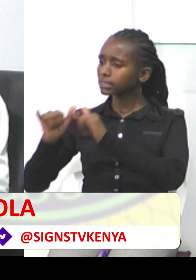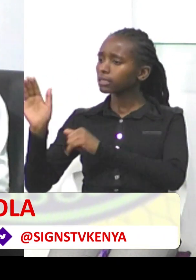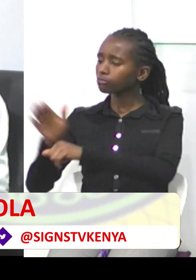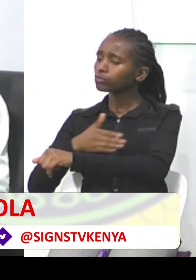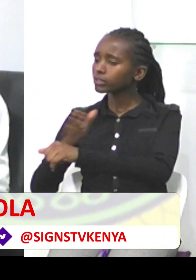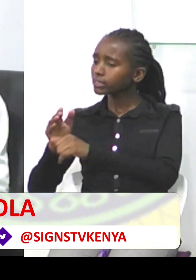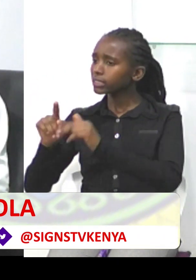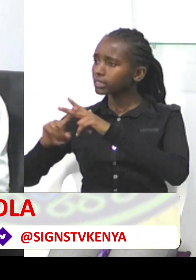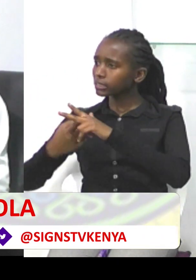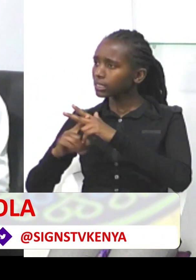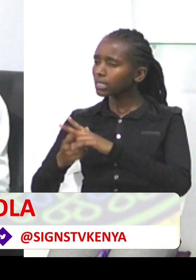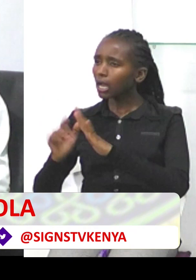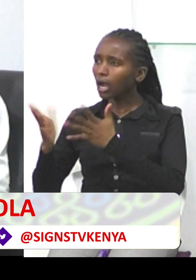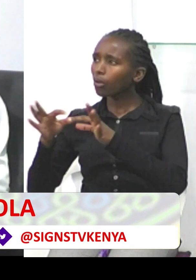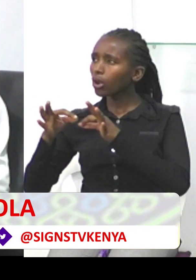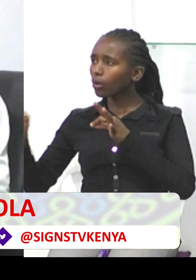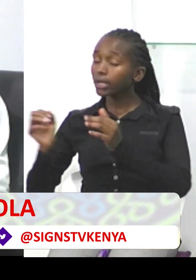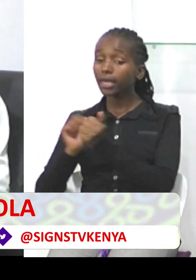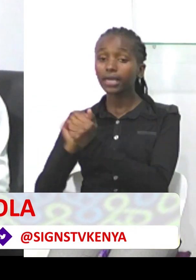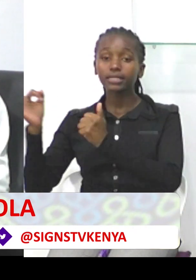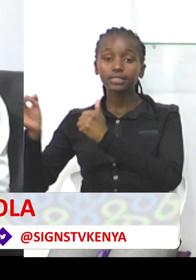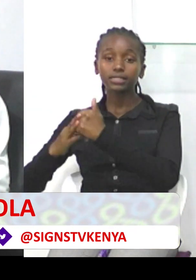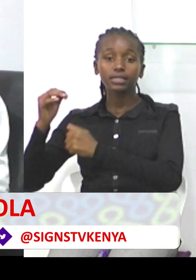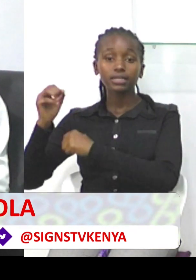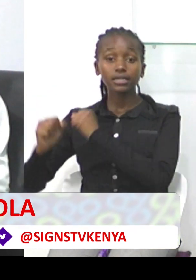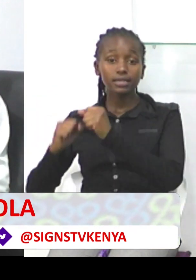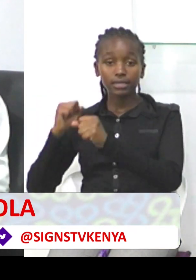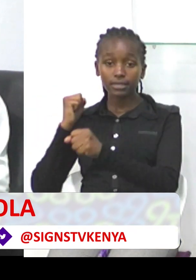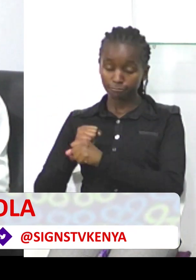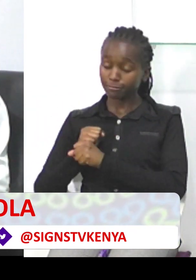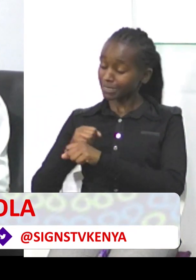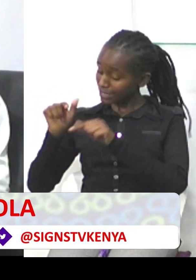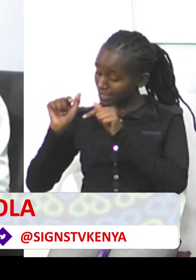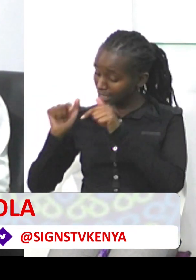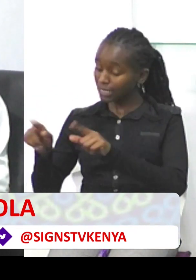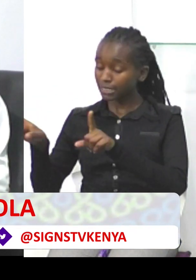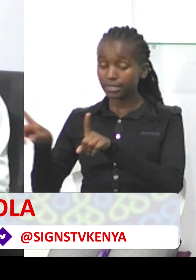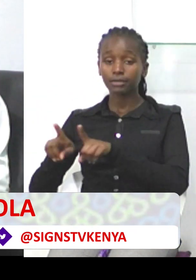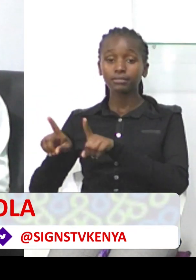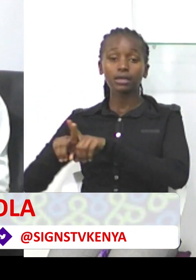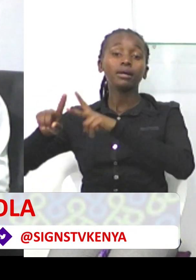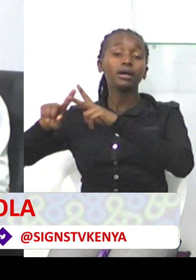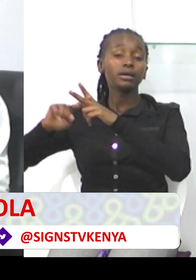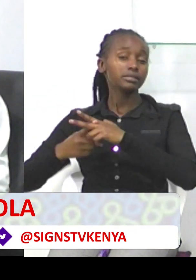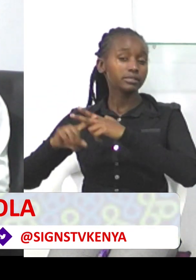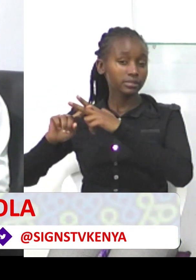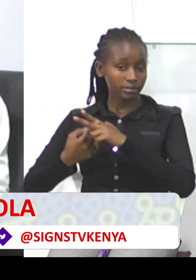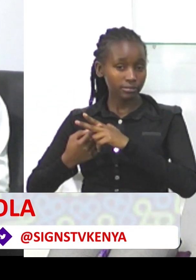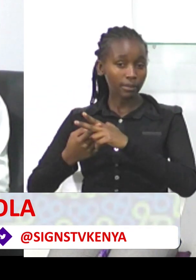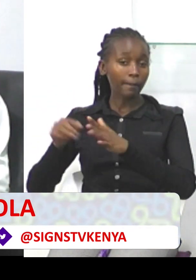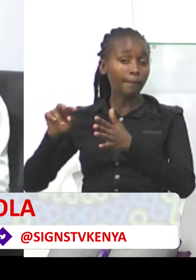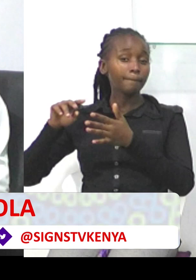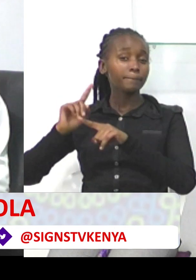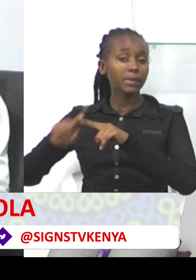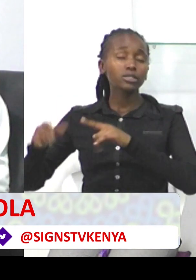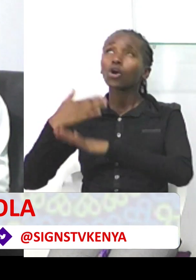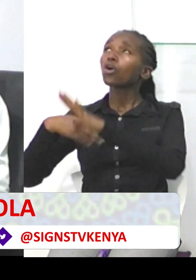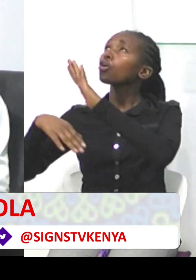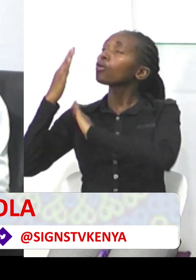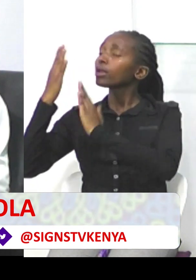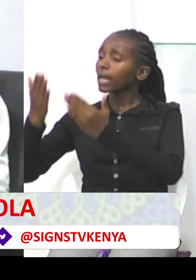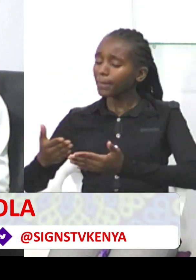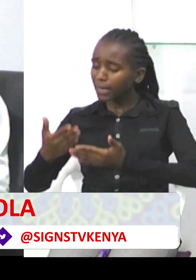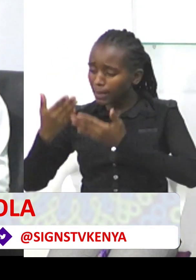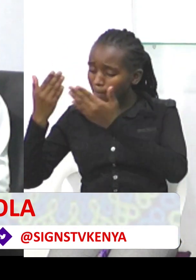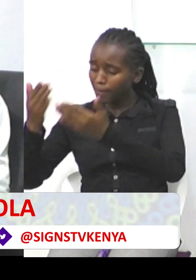I think in 18 years. Nimemaliza katika music industry. So God amenipatia hiyo grace na some